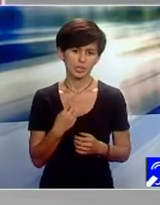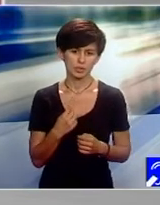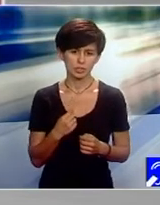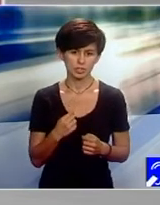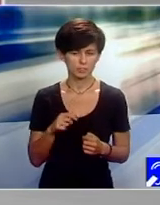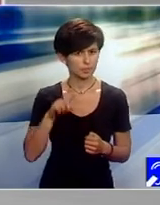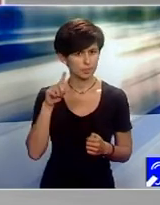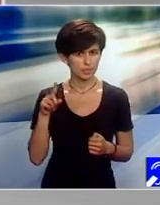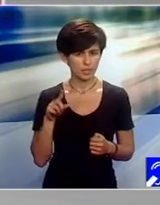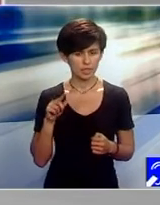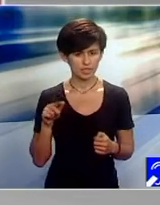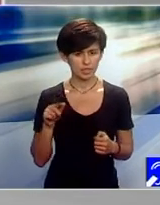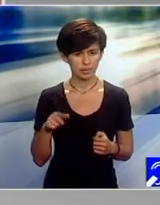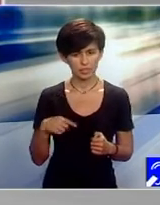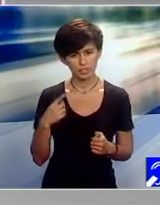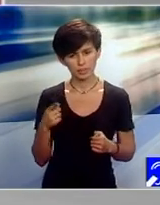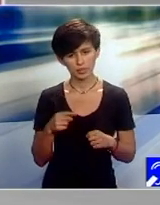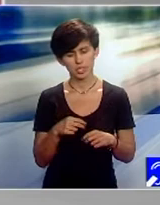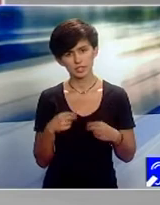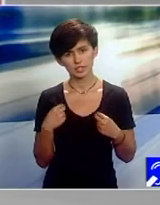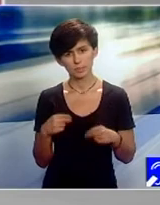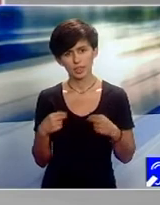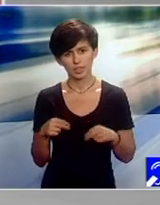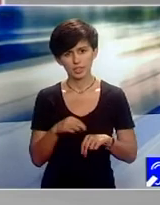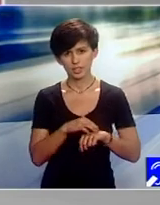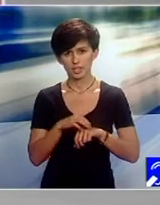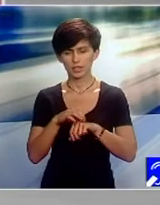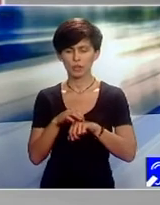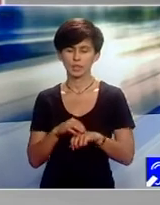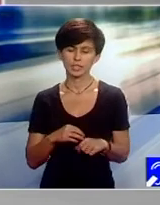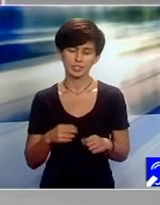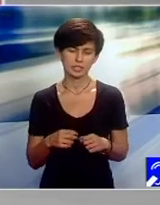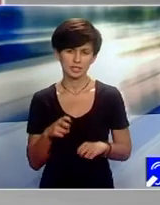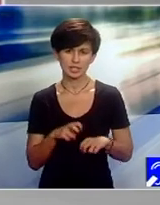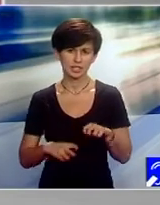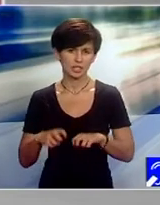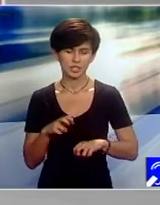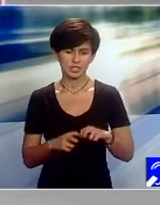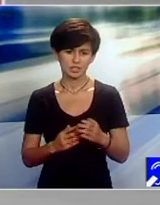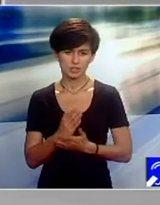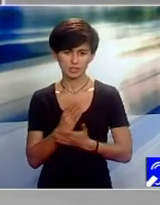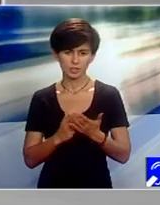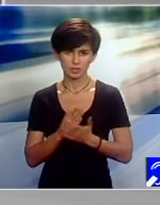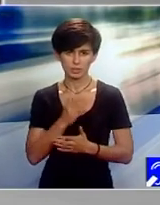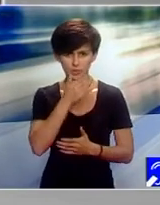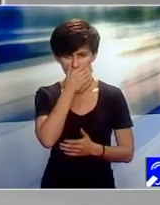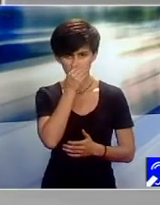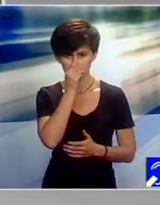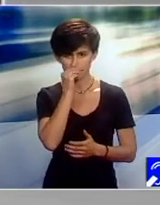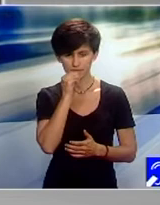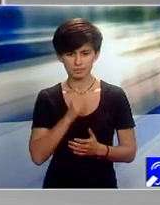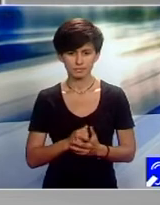iar ulterior dumneavoastră le-ați recomandat să aprofundeze testele. Li s-a recomandat în primul rând un